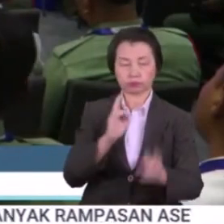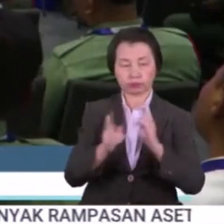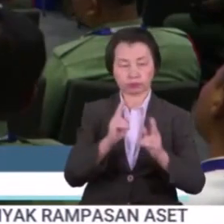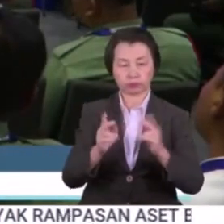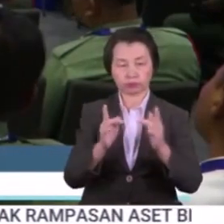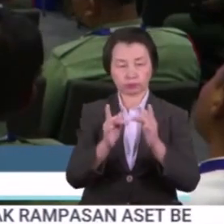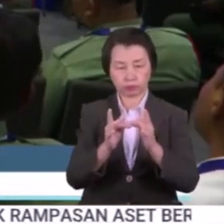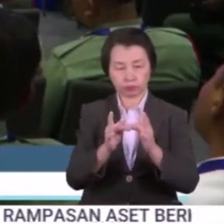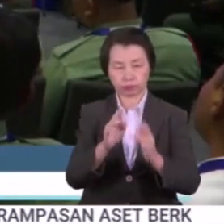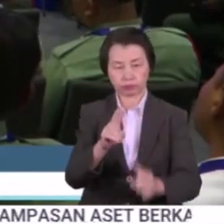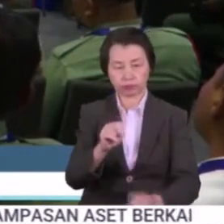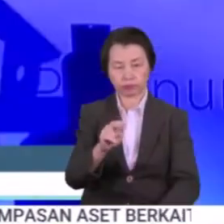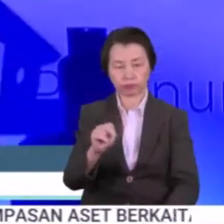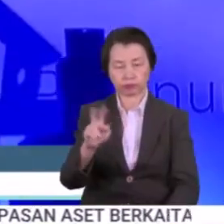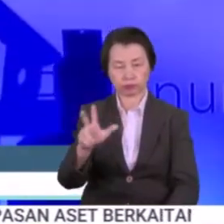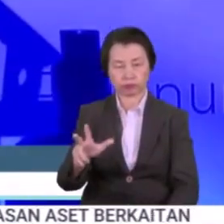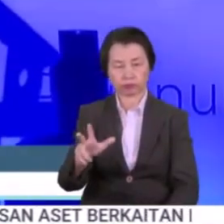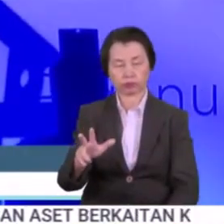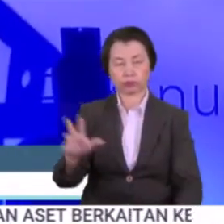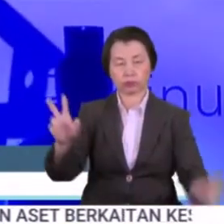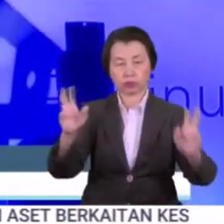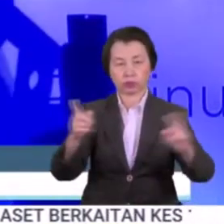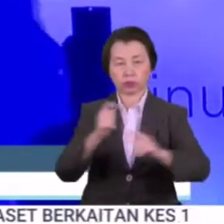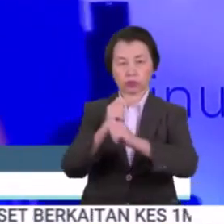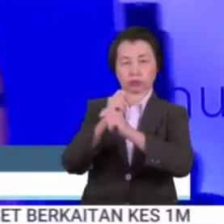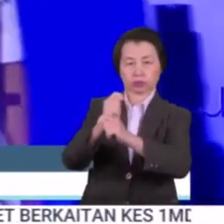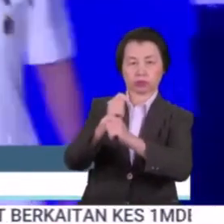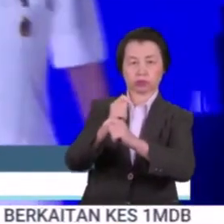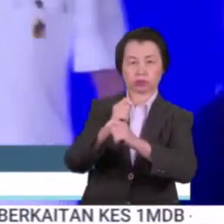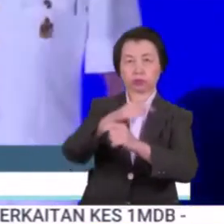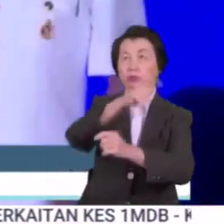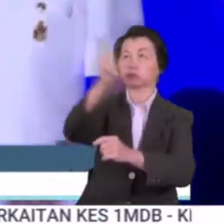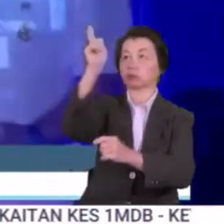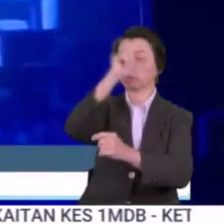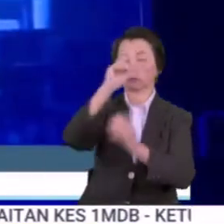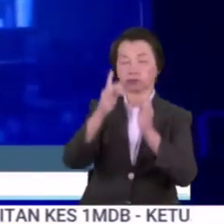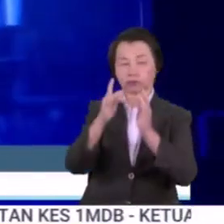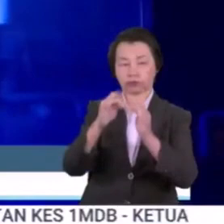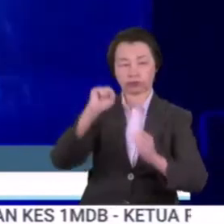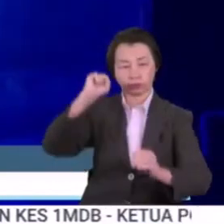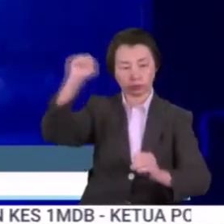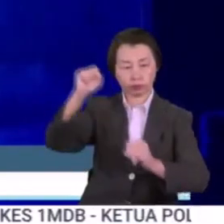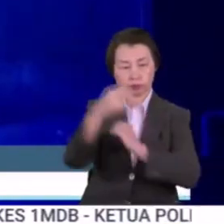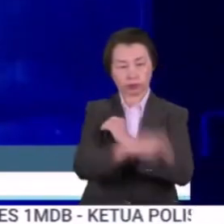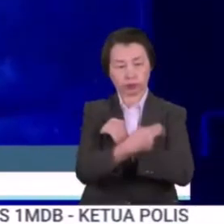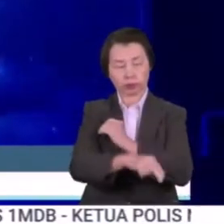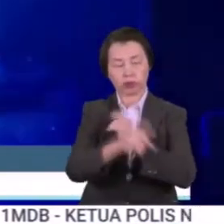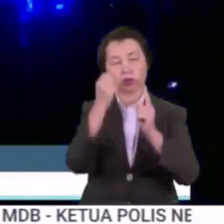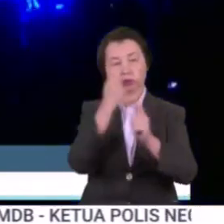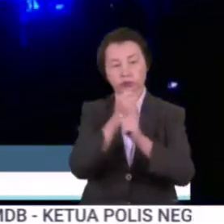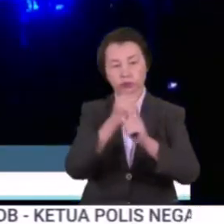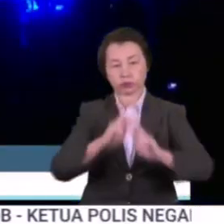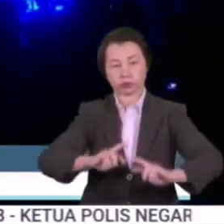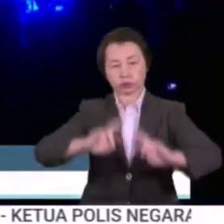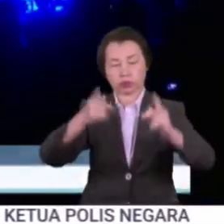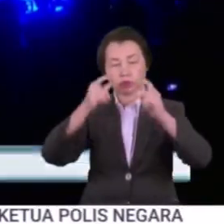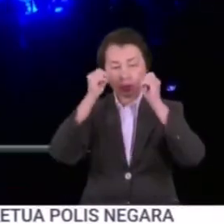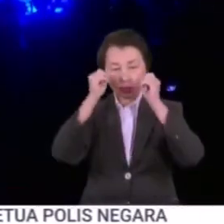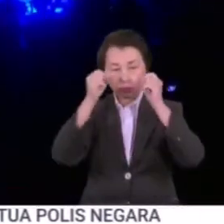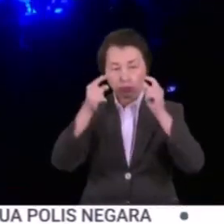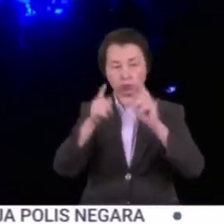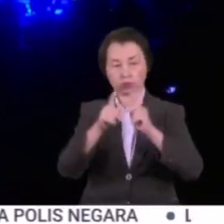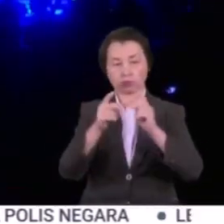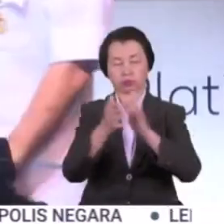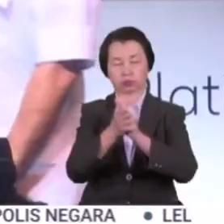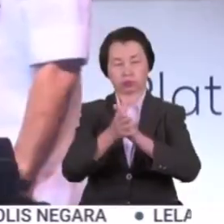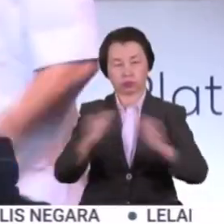Siaga 2023 di Ibu Negara bertemakan mempertahankan ruang cyber dan kedaulatan negara. Program itu bertujuan meningkatkan kesedaran